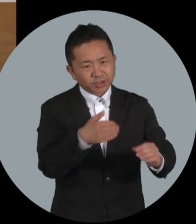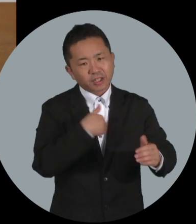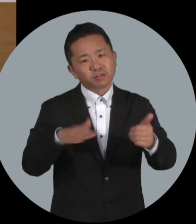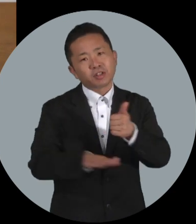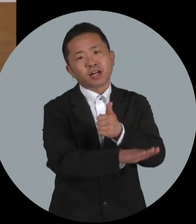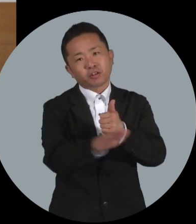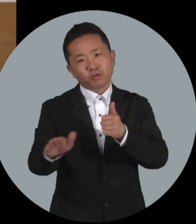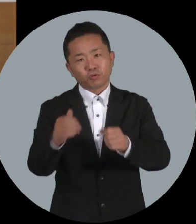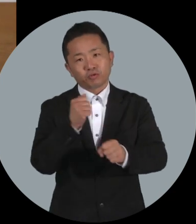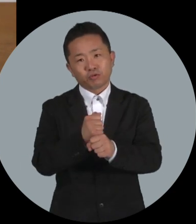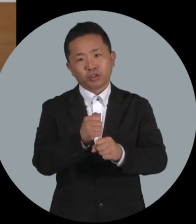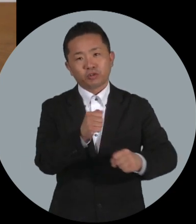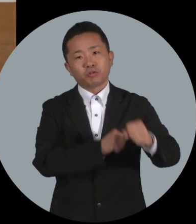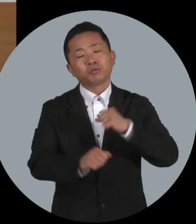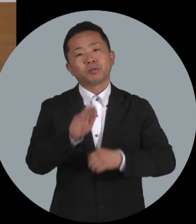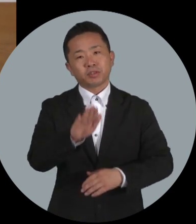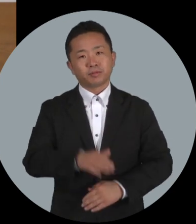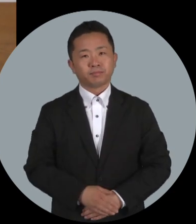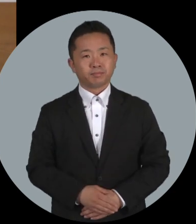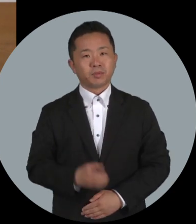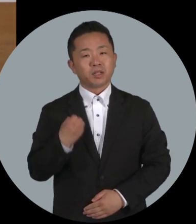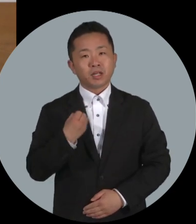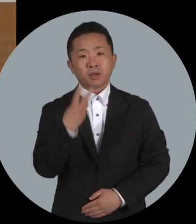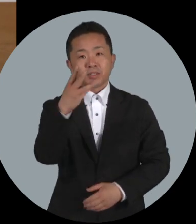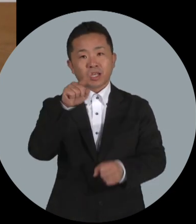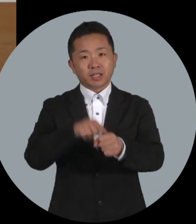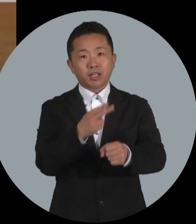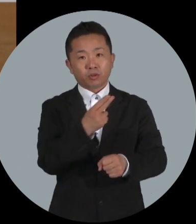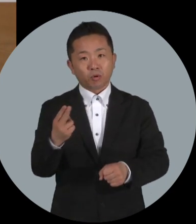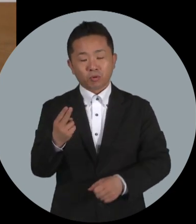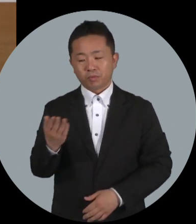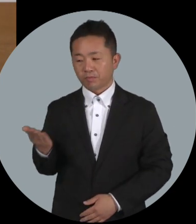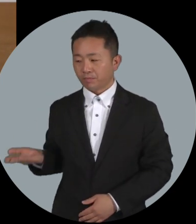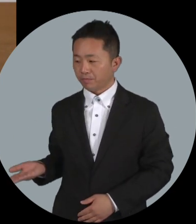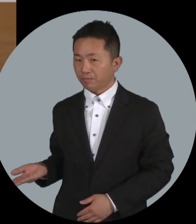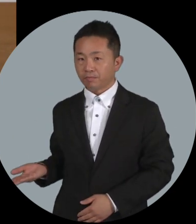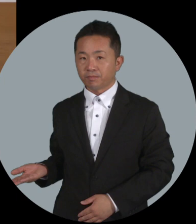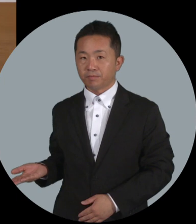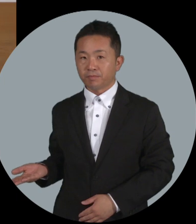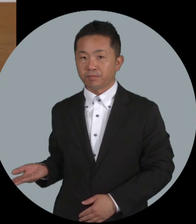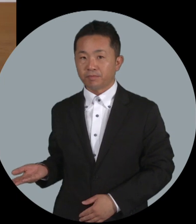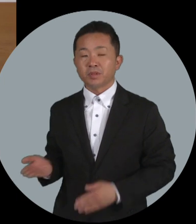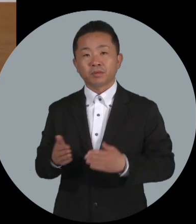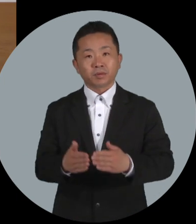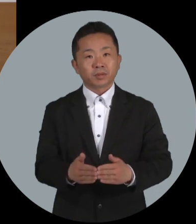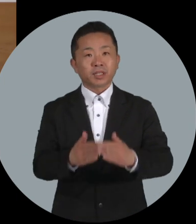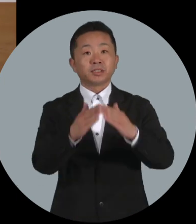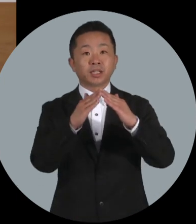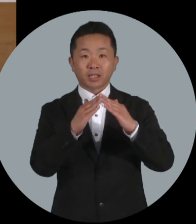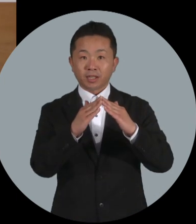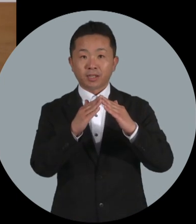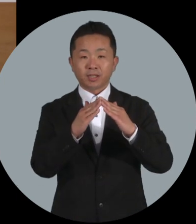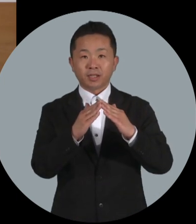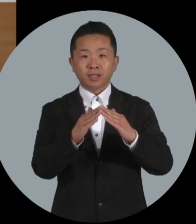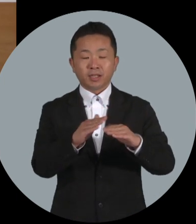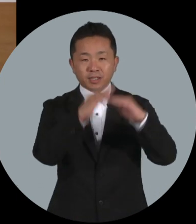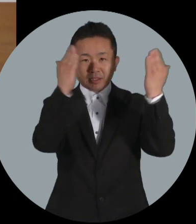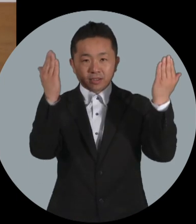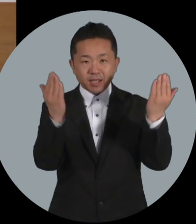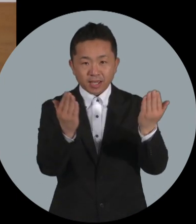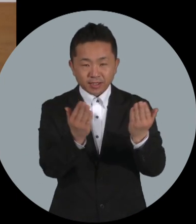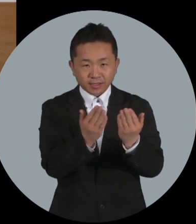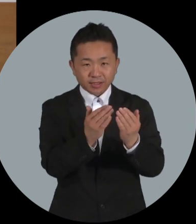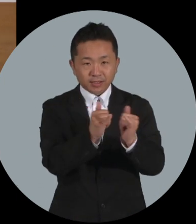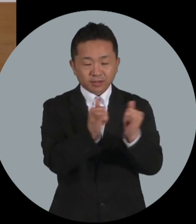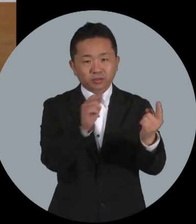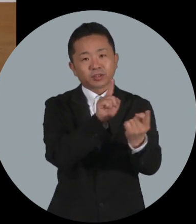くりに取り組んでおりまして、令和3年度に京都府生涯現役クリエイティブセンターを立ち上げ、全世代型のセンター